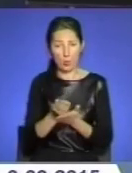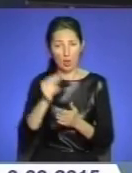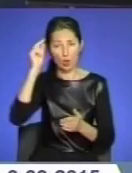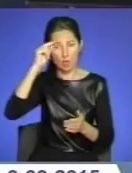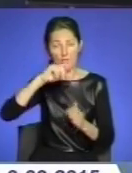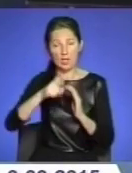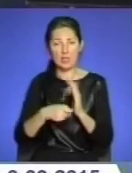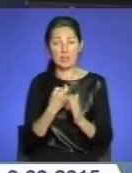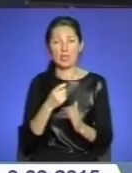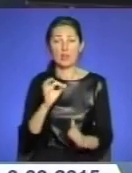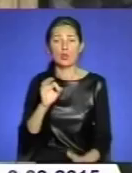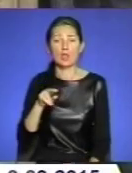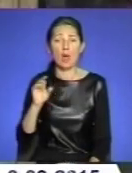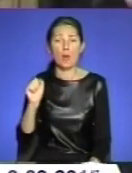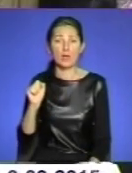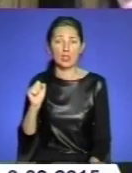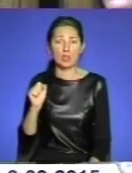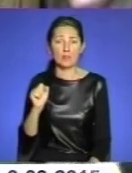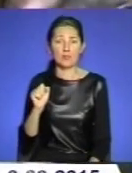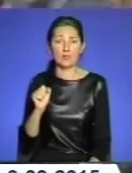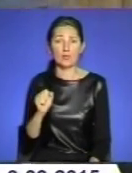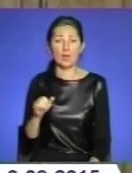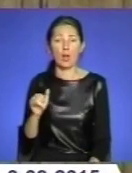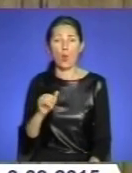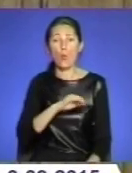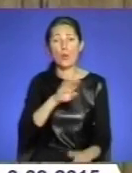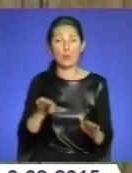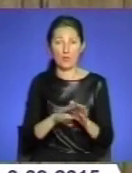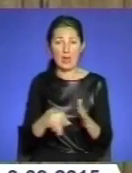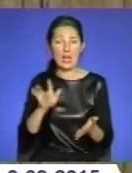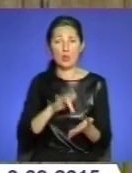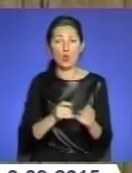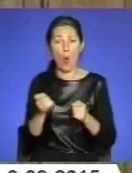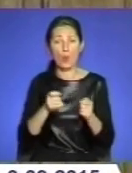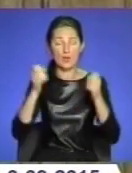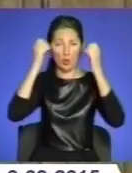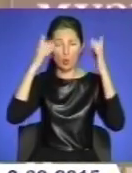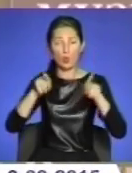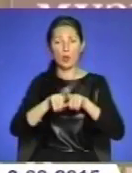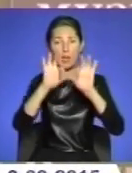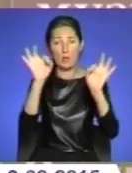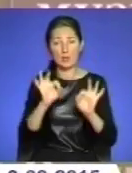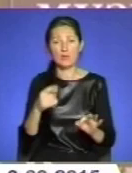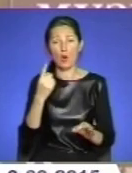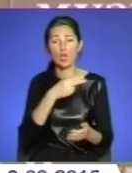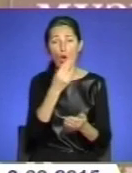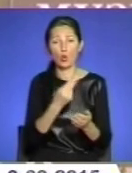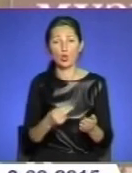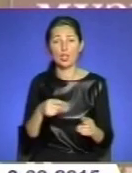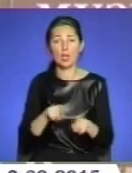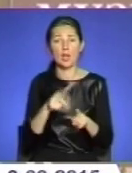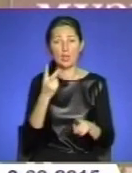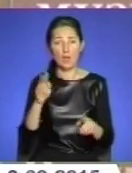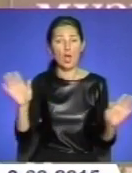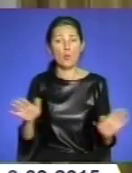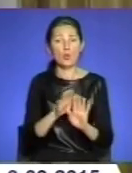дізнавалася Оксана Павлишин. У підпорядкуванні міського управління культури та мистецтв – одна художня та дві